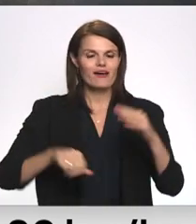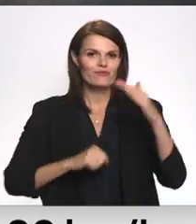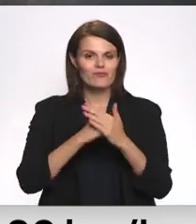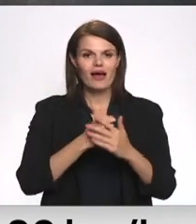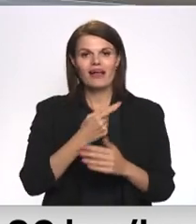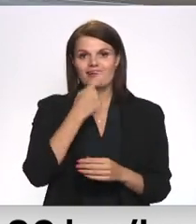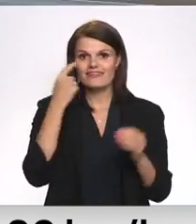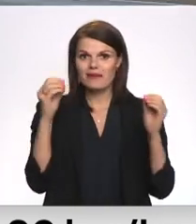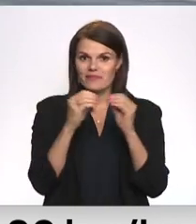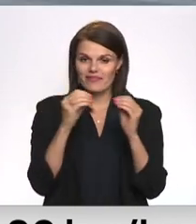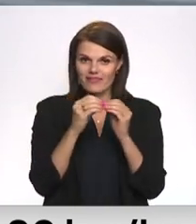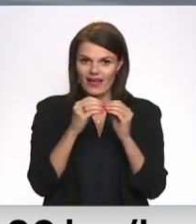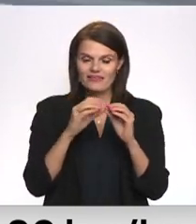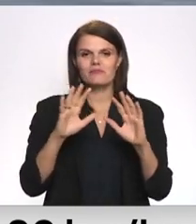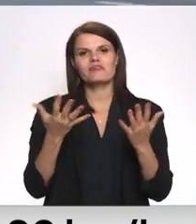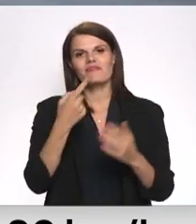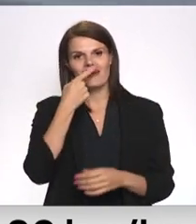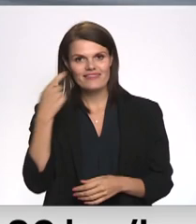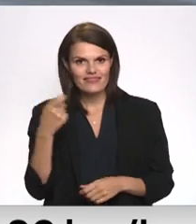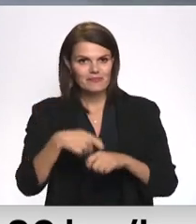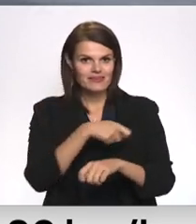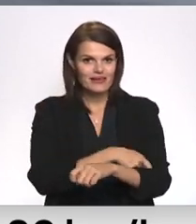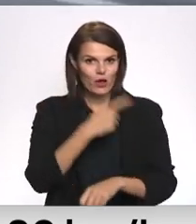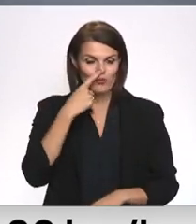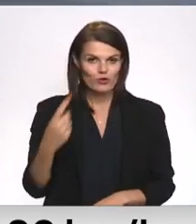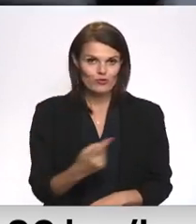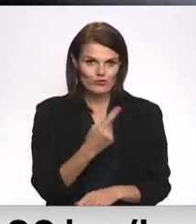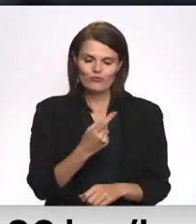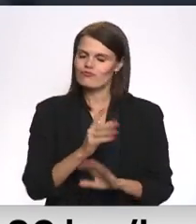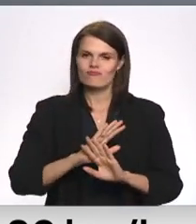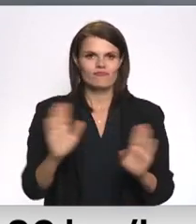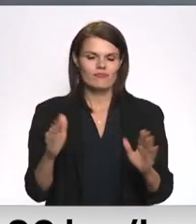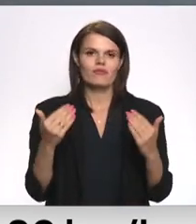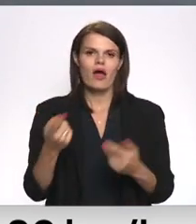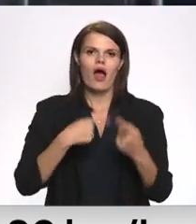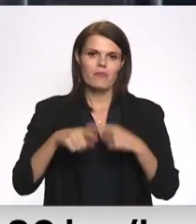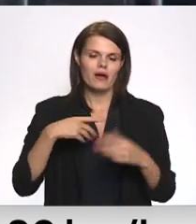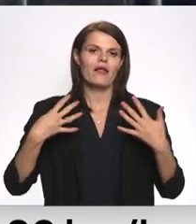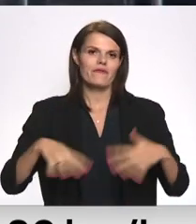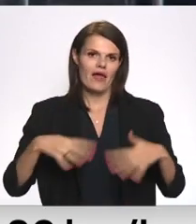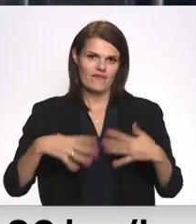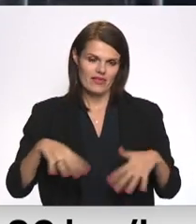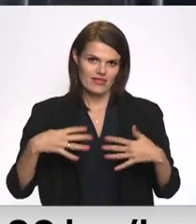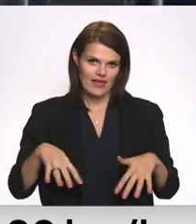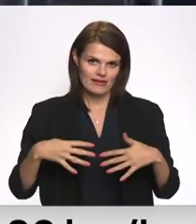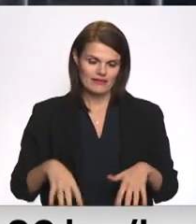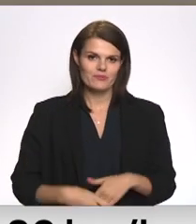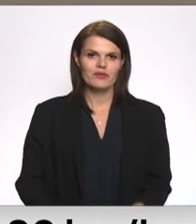bija palielināts līdz 100 vai pat 110 km/h, tas ir atcelts. Tā informē Latvijas valsts ceļi.